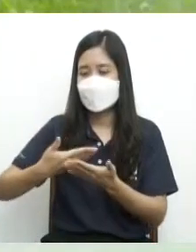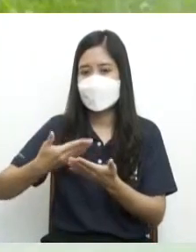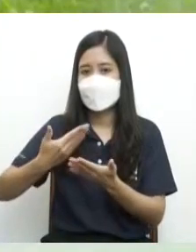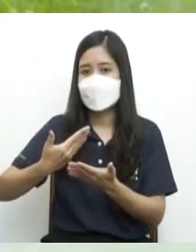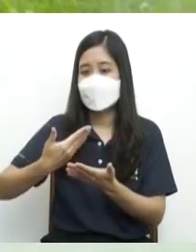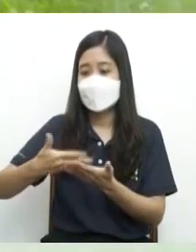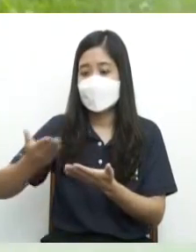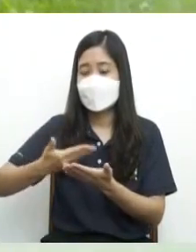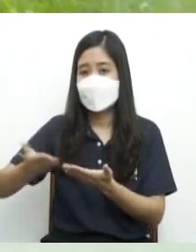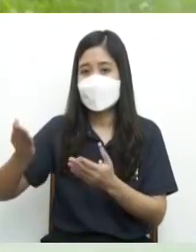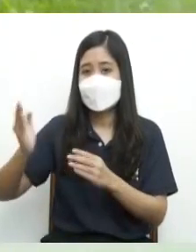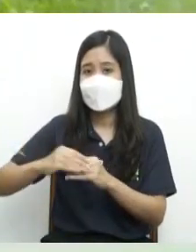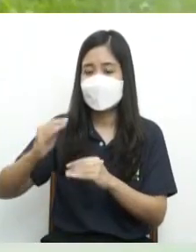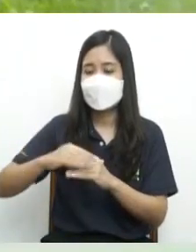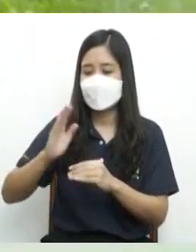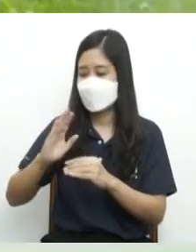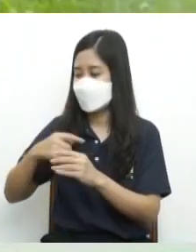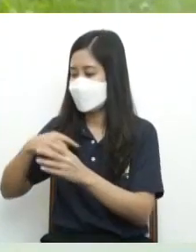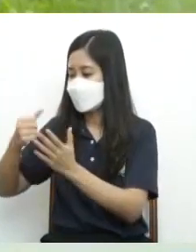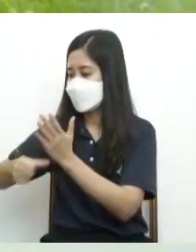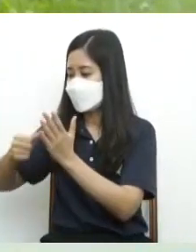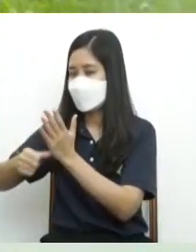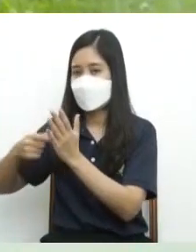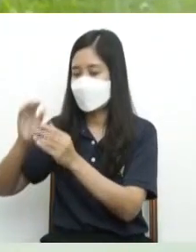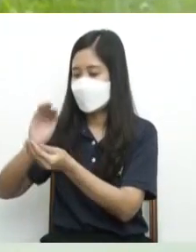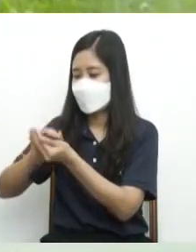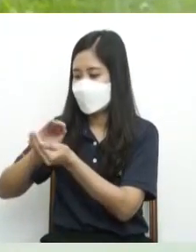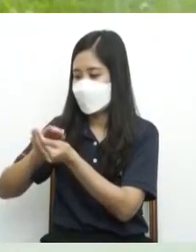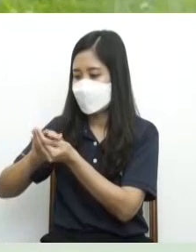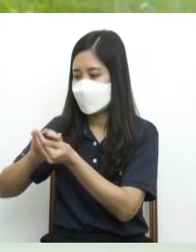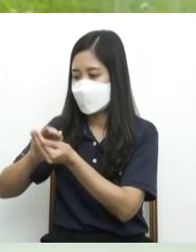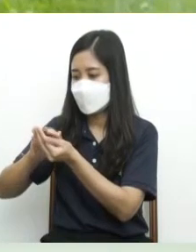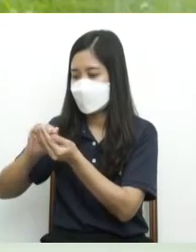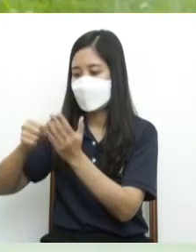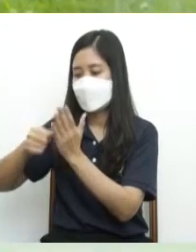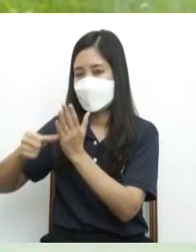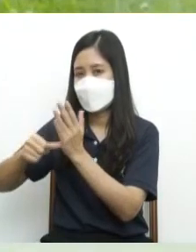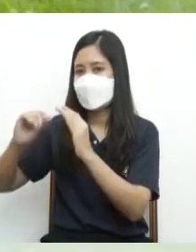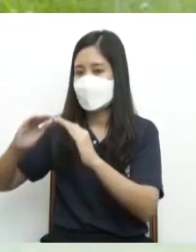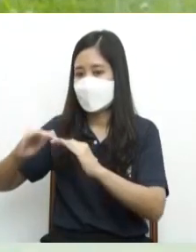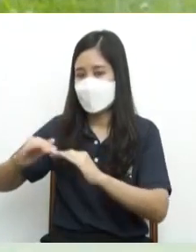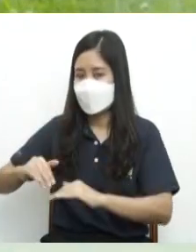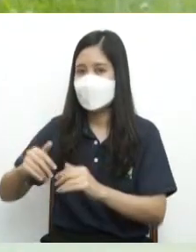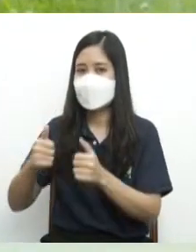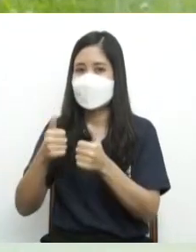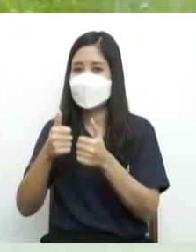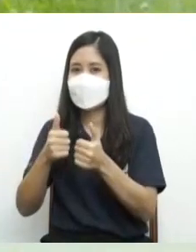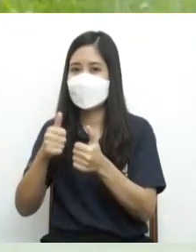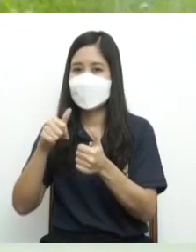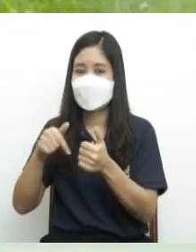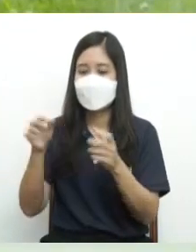งินออมเนี่ยนะไปลดภาษีมันก็เหมือนเราก็ได้เงินอยู่ในกระเป๋าเราไว้นี่คืออันที่หนึ่งละที่